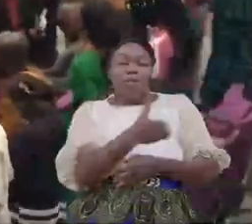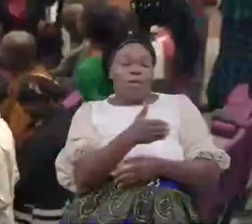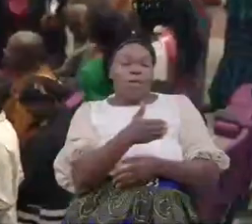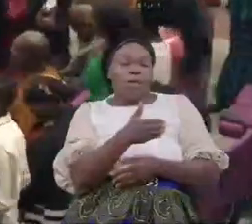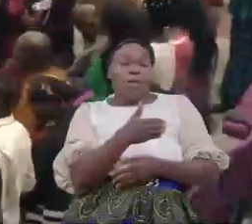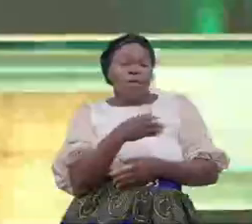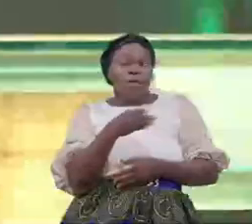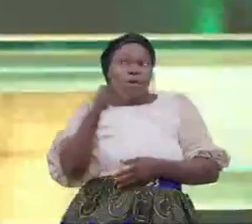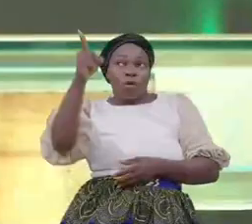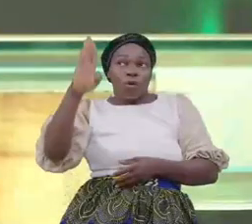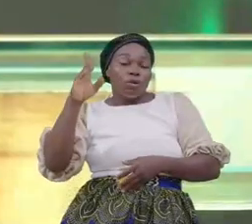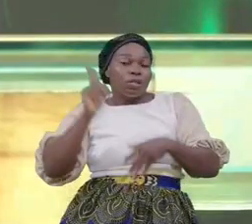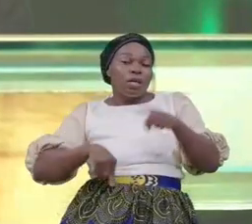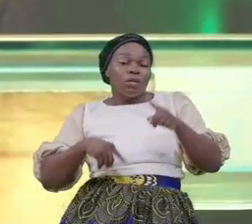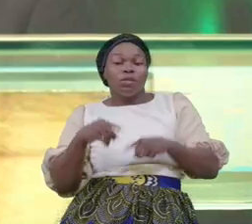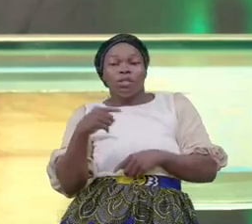jamais faillir. C'est là.